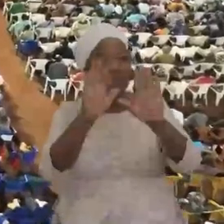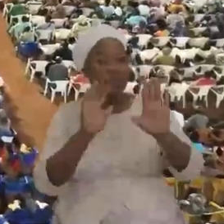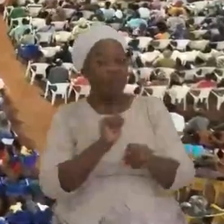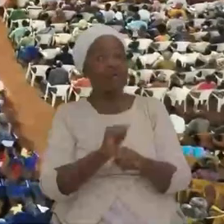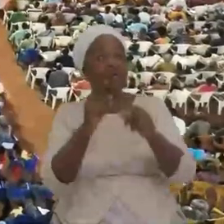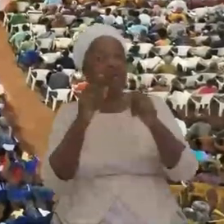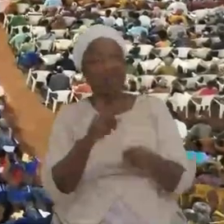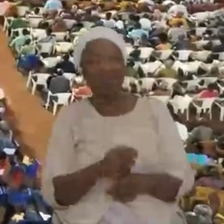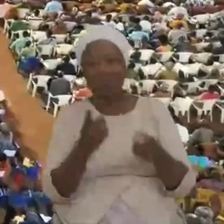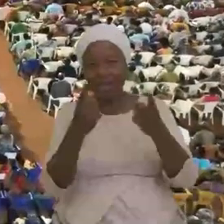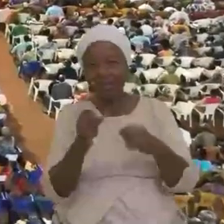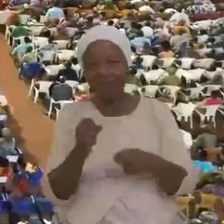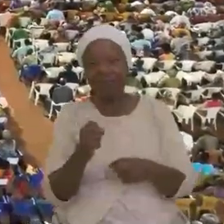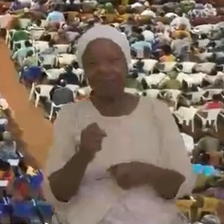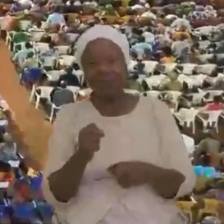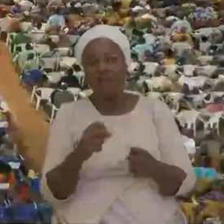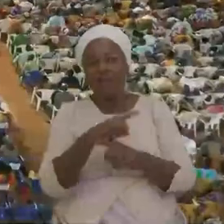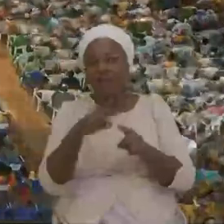Miracle, ça vient.